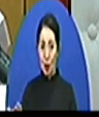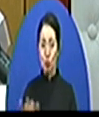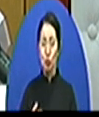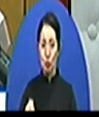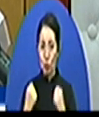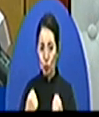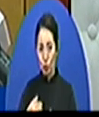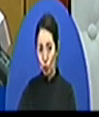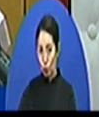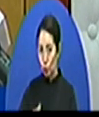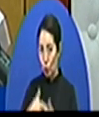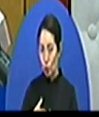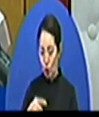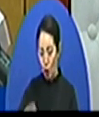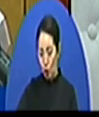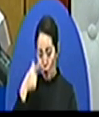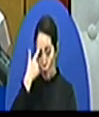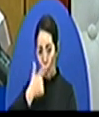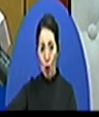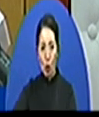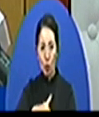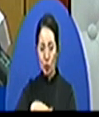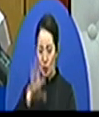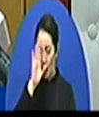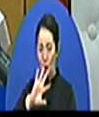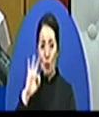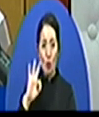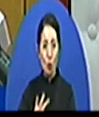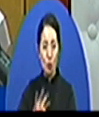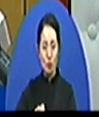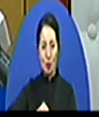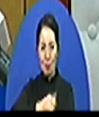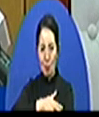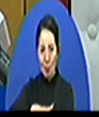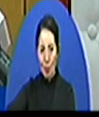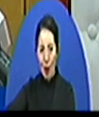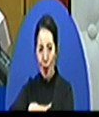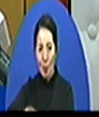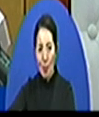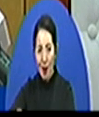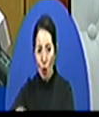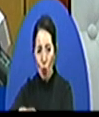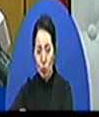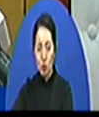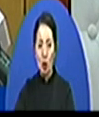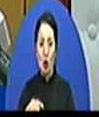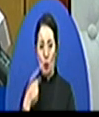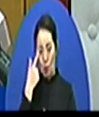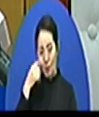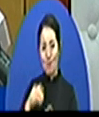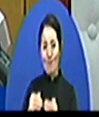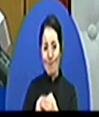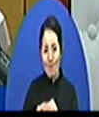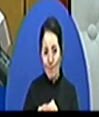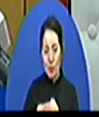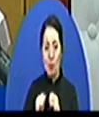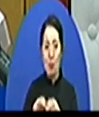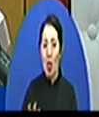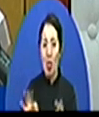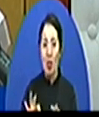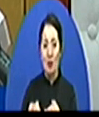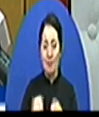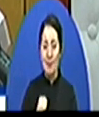хүчээр өнөөдөр Монгол улс энэ аюултай цар тахлыг дотооддоо алдчаагүйгээр ингээд явж ирж байна. Энэ талаараа бол бас